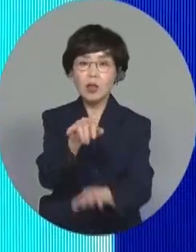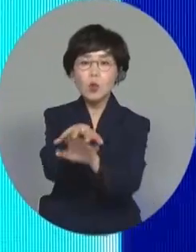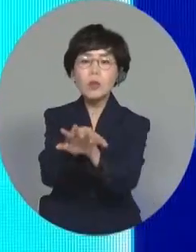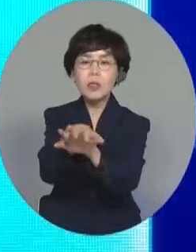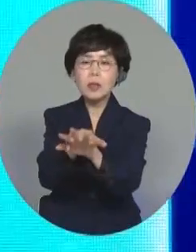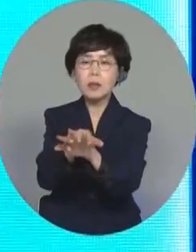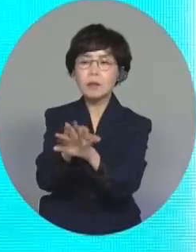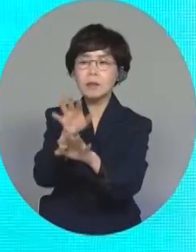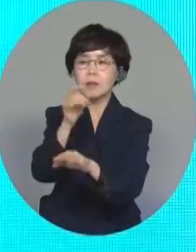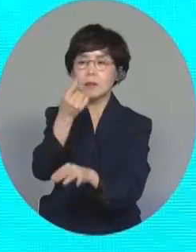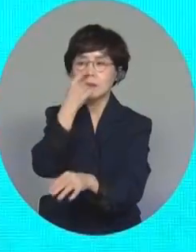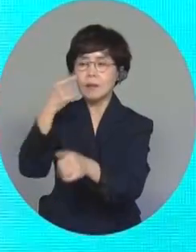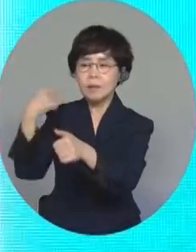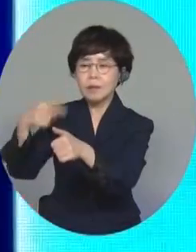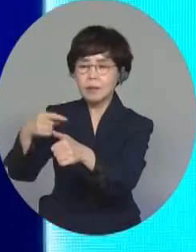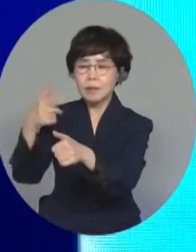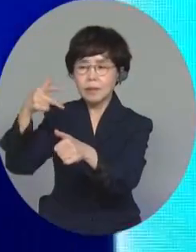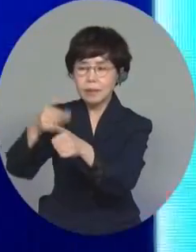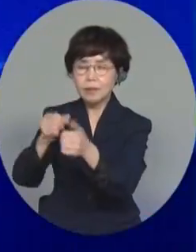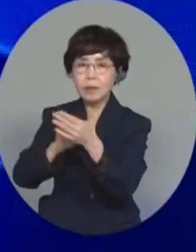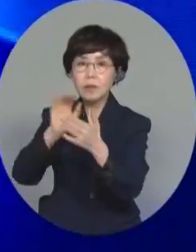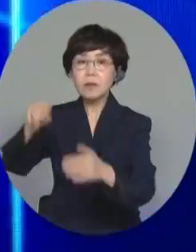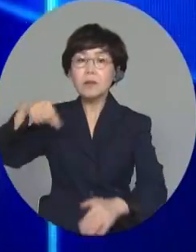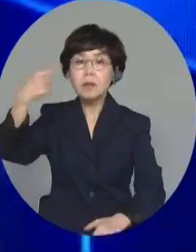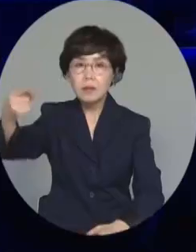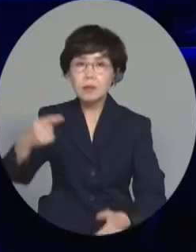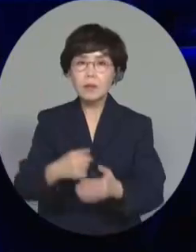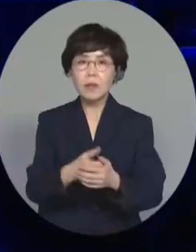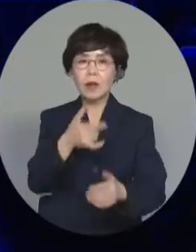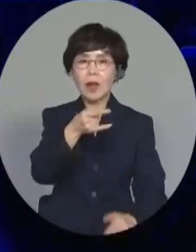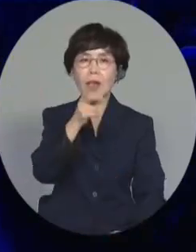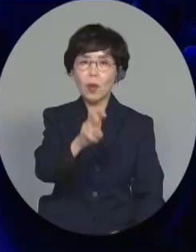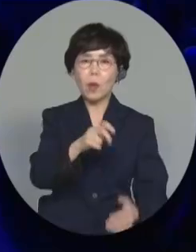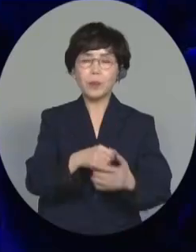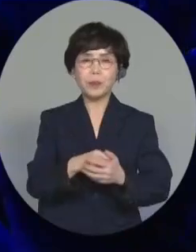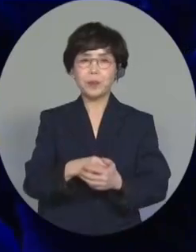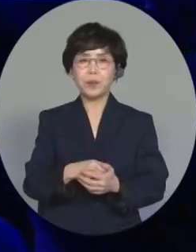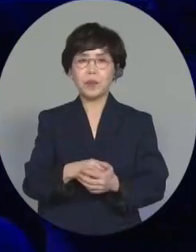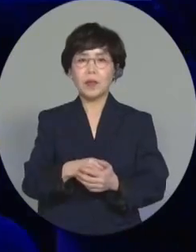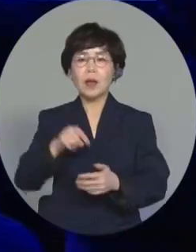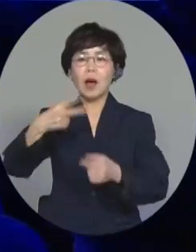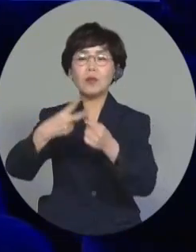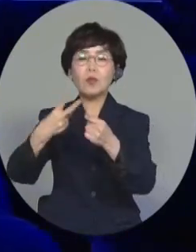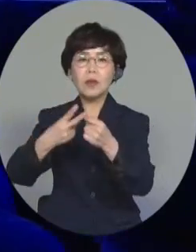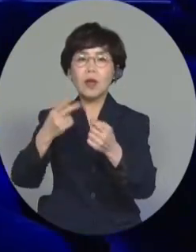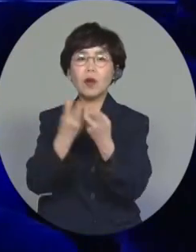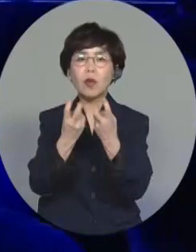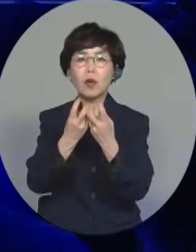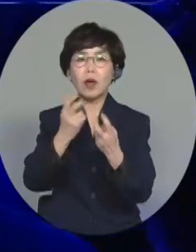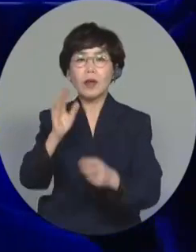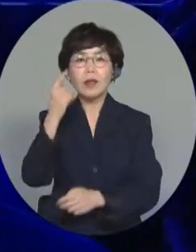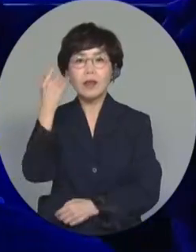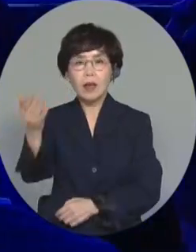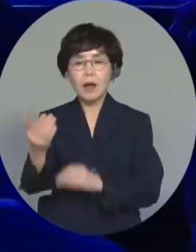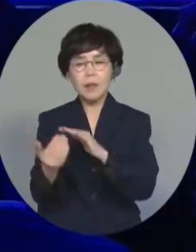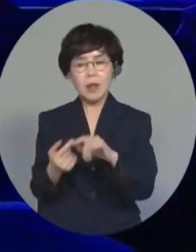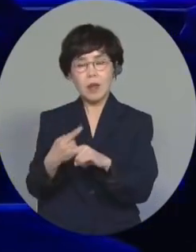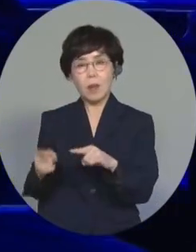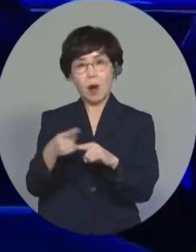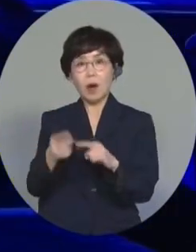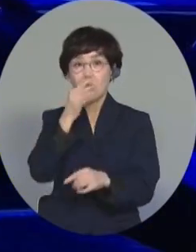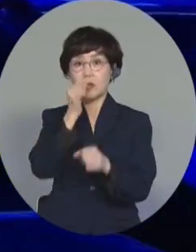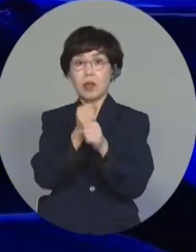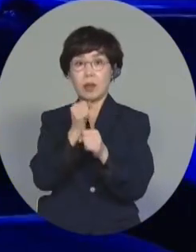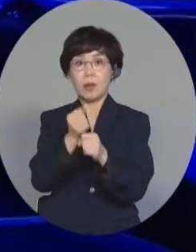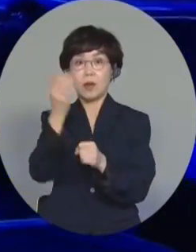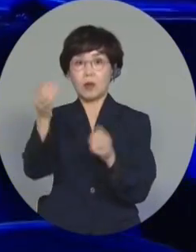학습시키고 그 다음 단계에는 무엇이 올 건가, 게놈 시퀀스가 그 다음에 어떻게 되어야 하는가를 예측할 수 있도록 했습니다.